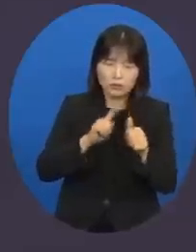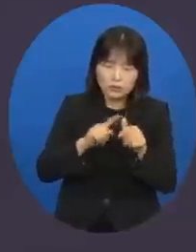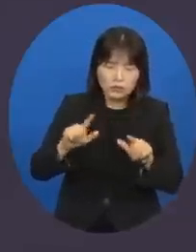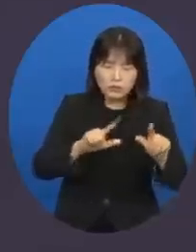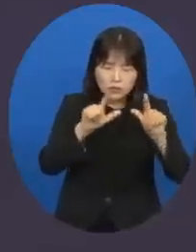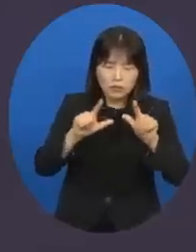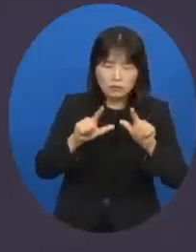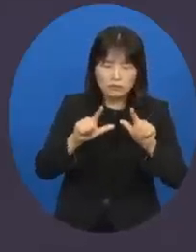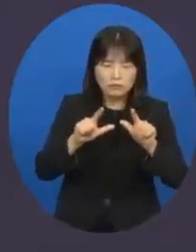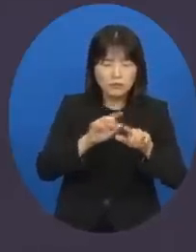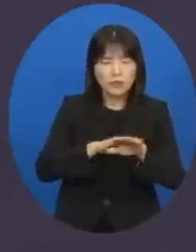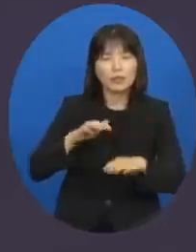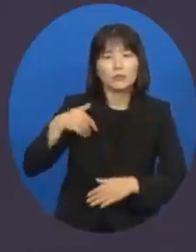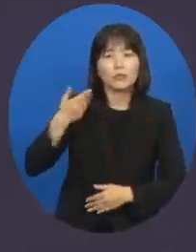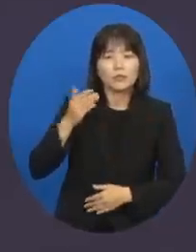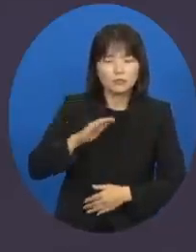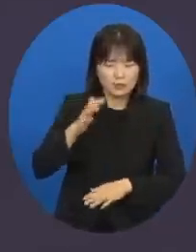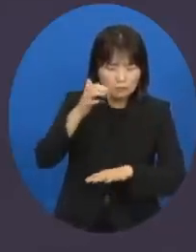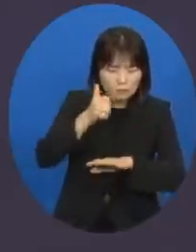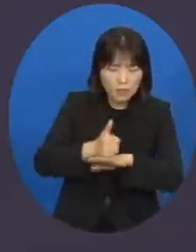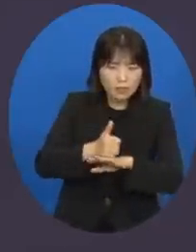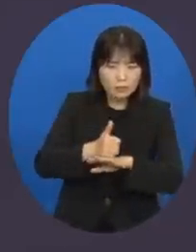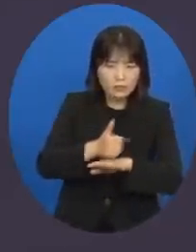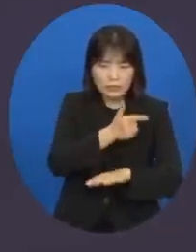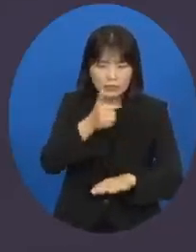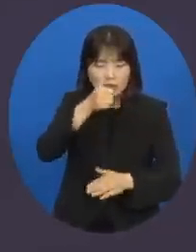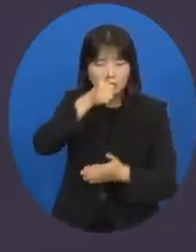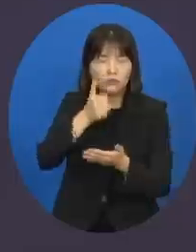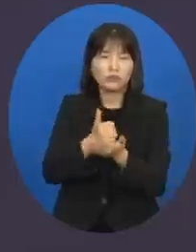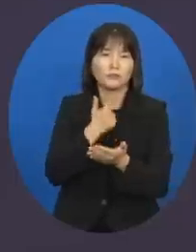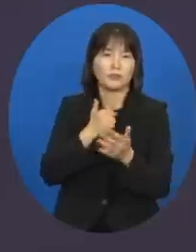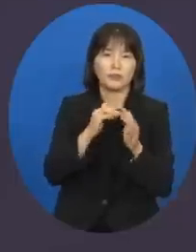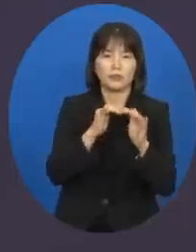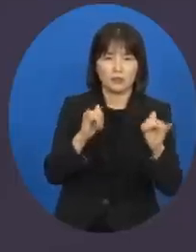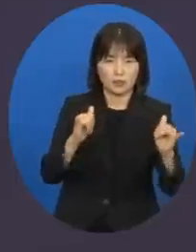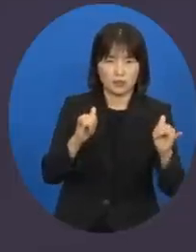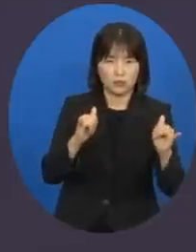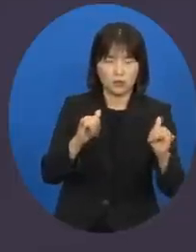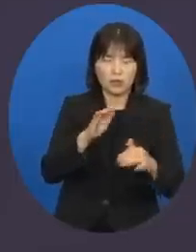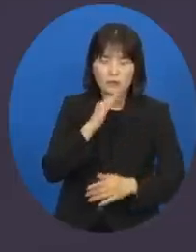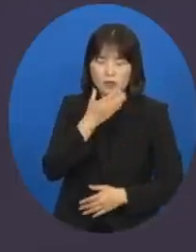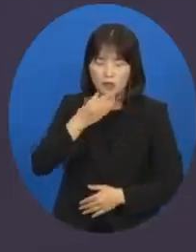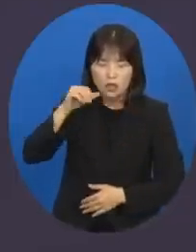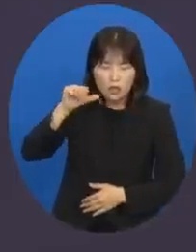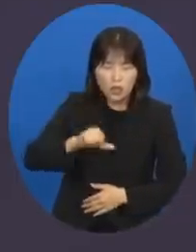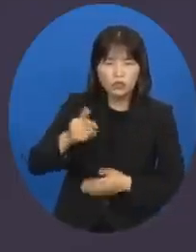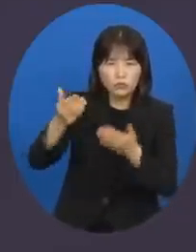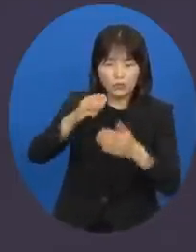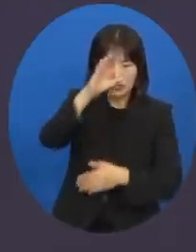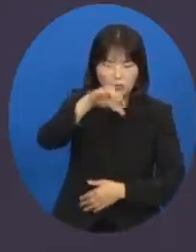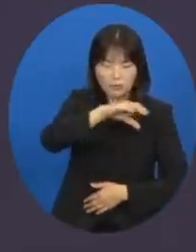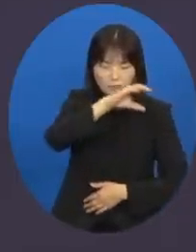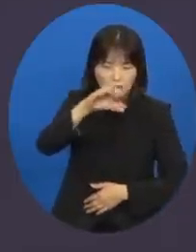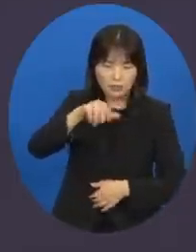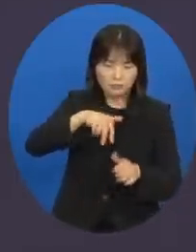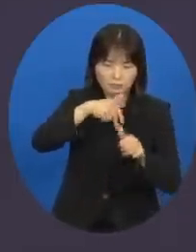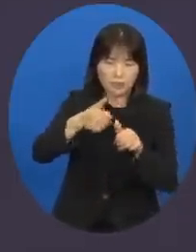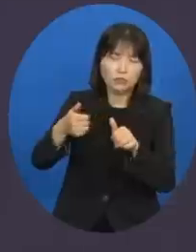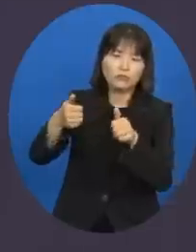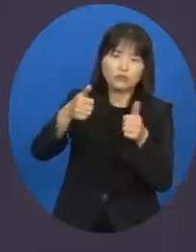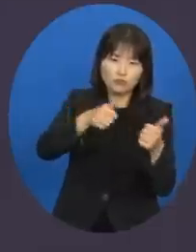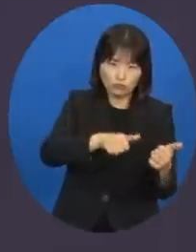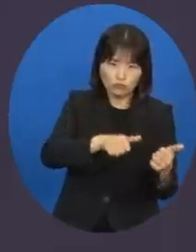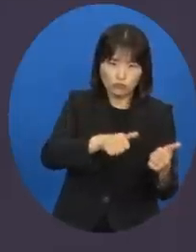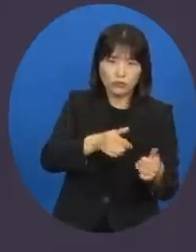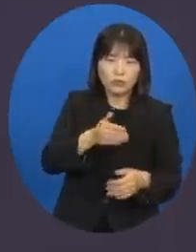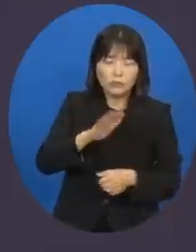알 수 없지만 마지막이 흉악한 범죄자로서 정말 저주받은 십자가에서 죽어가긴 하지만